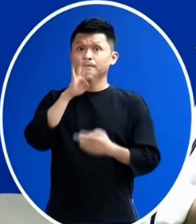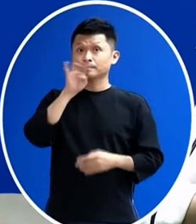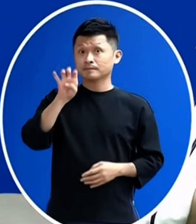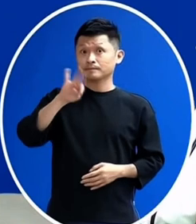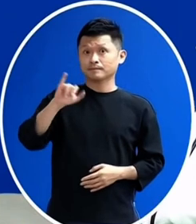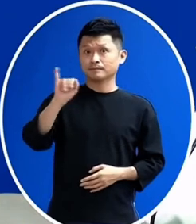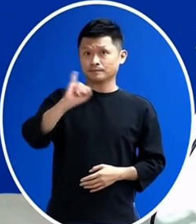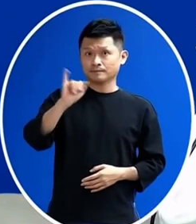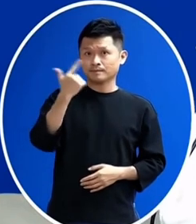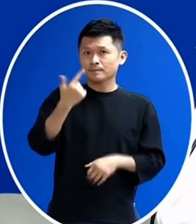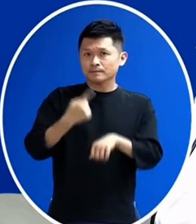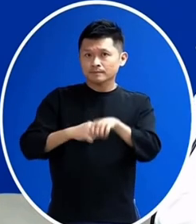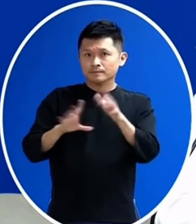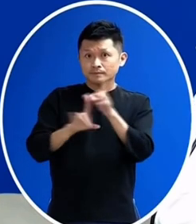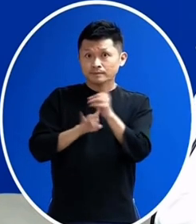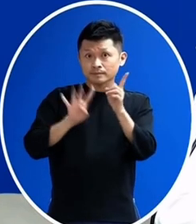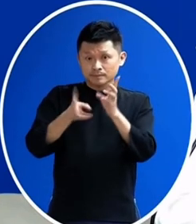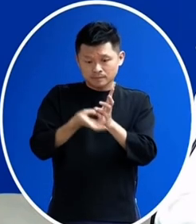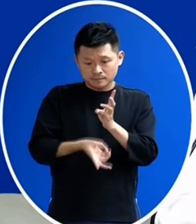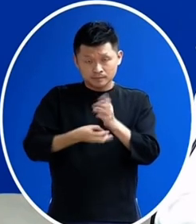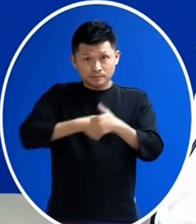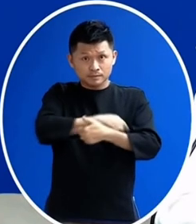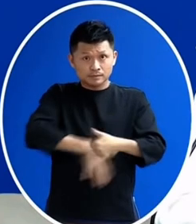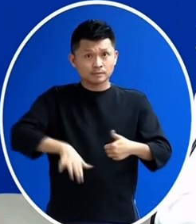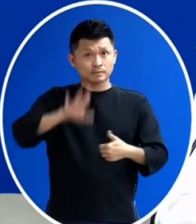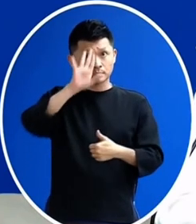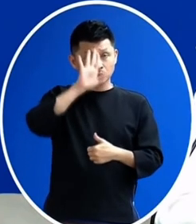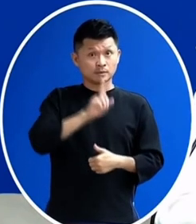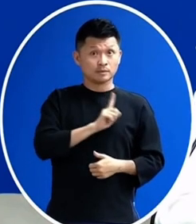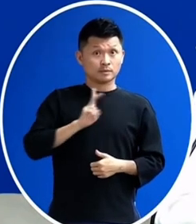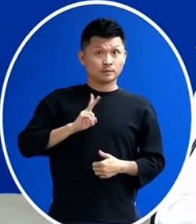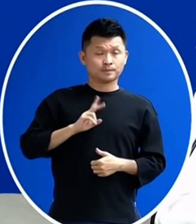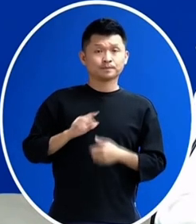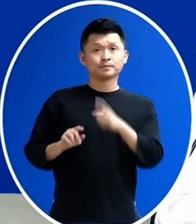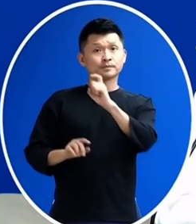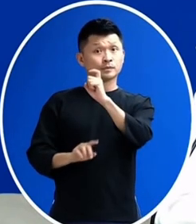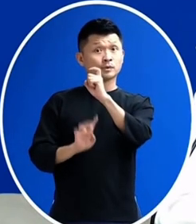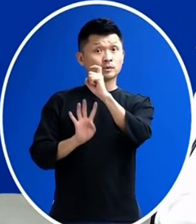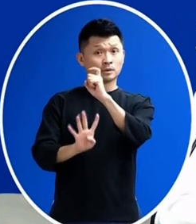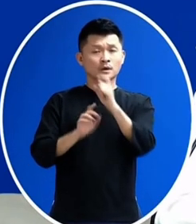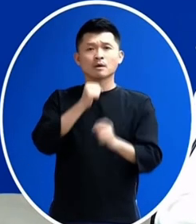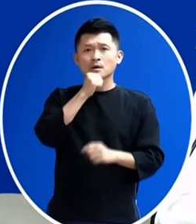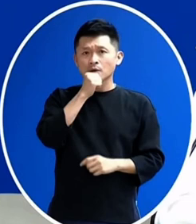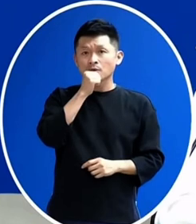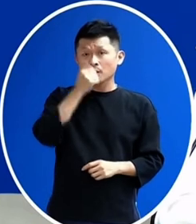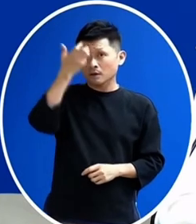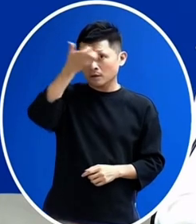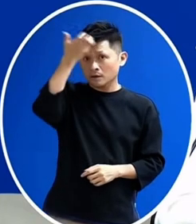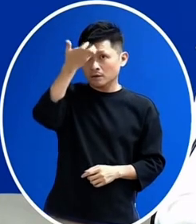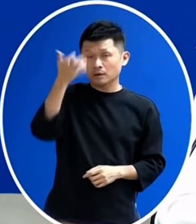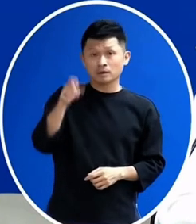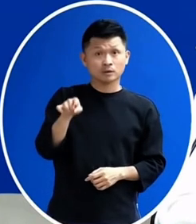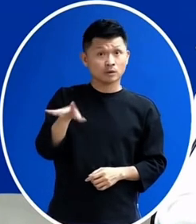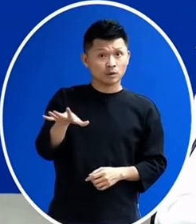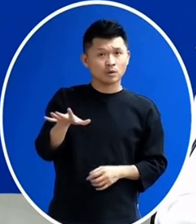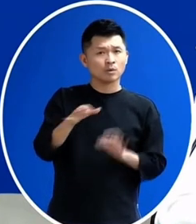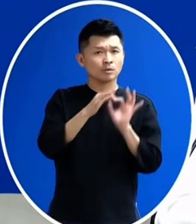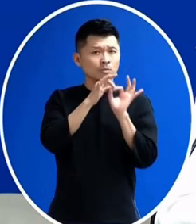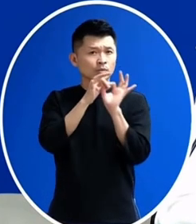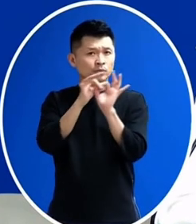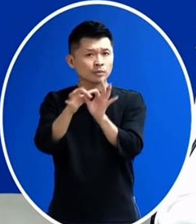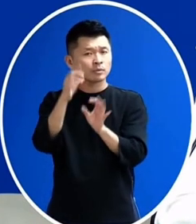身有慢性神经系统的疾病，那在10月4号的时候有咳嗽跟发烧的症状，持续大